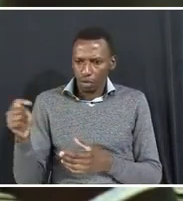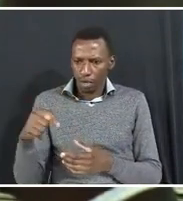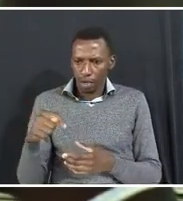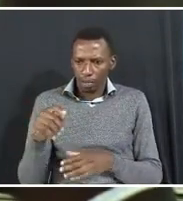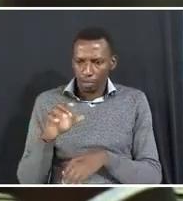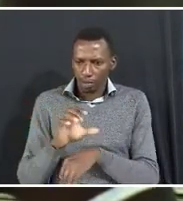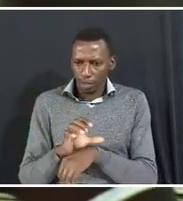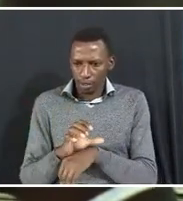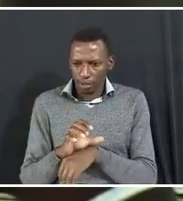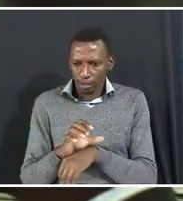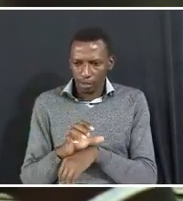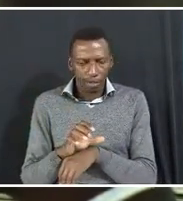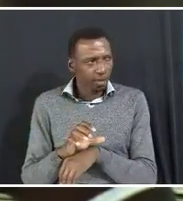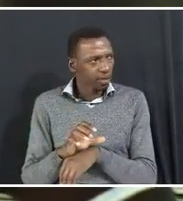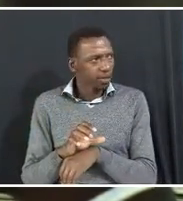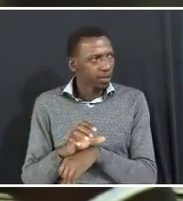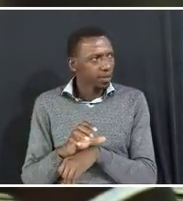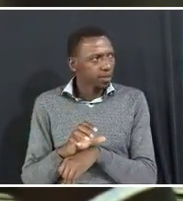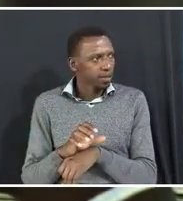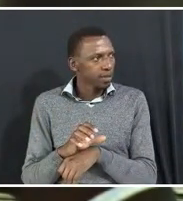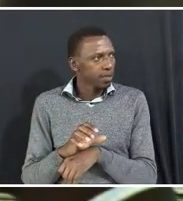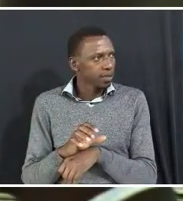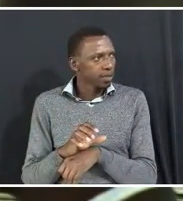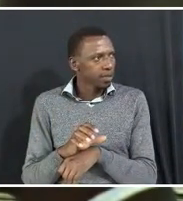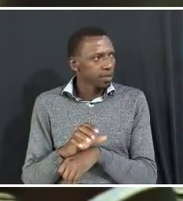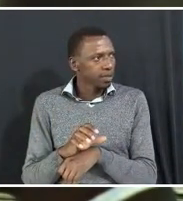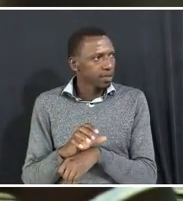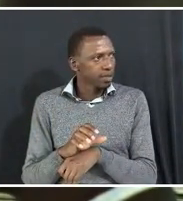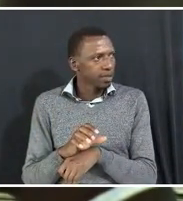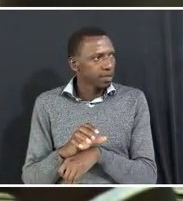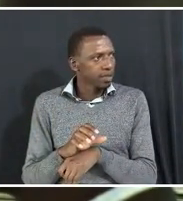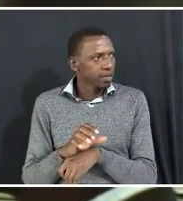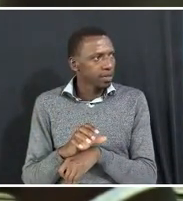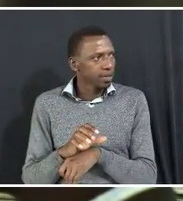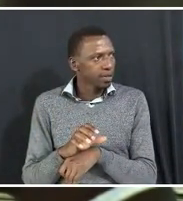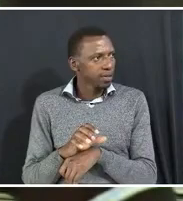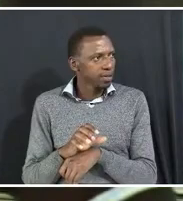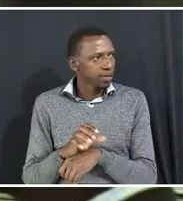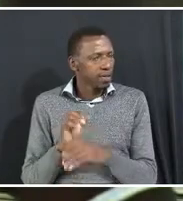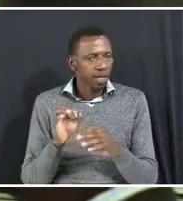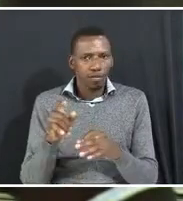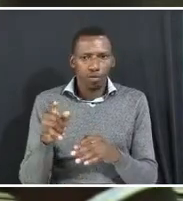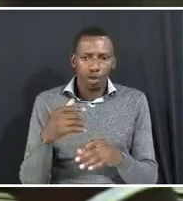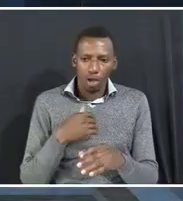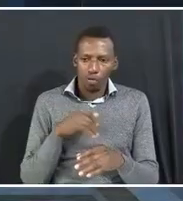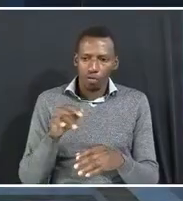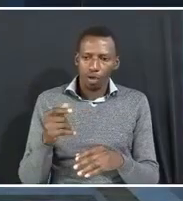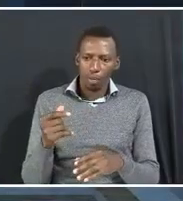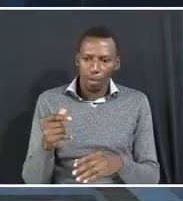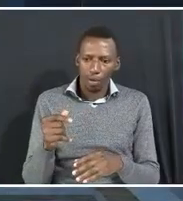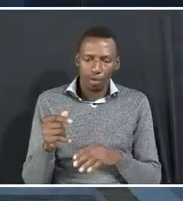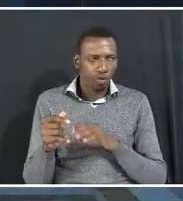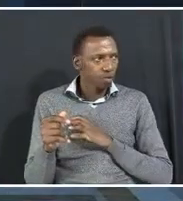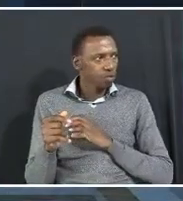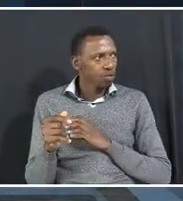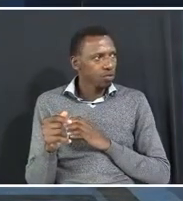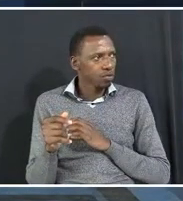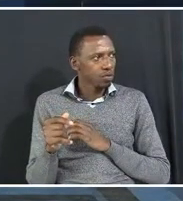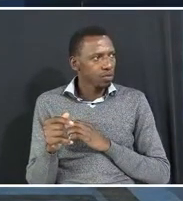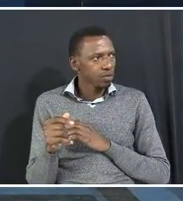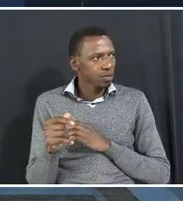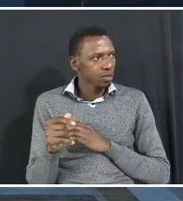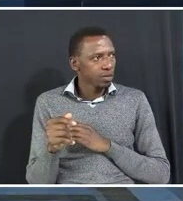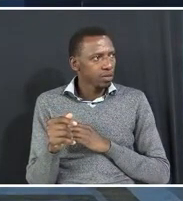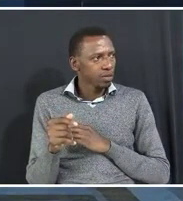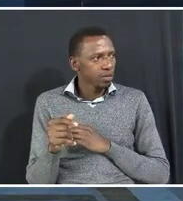maana gani? Ama tuseme tu basi wewe, mm-hmm, ukiwa na hela zako ama mali hivi, mm-hmm, wewe chukua